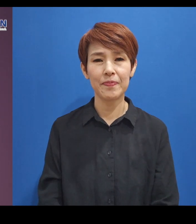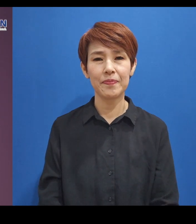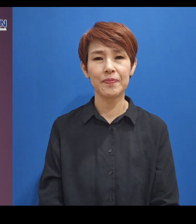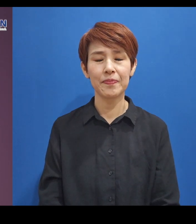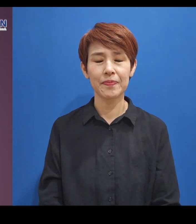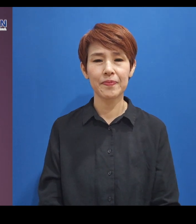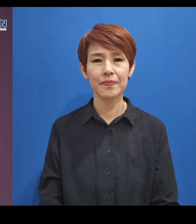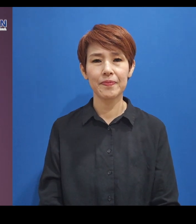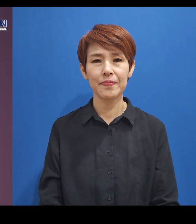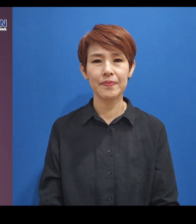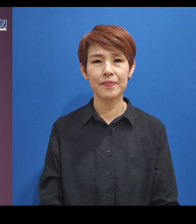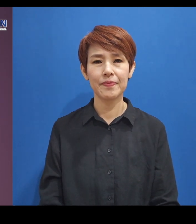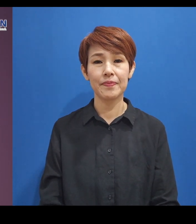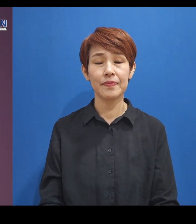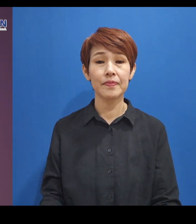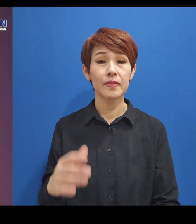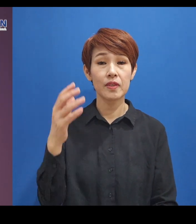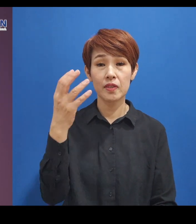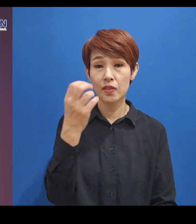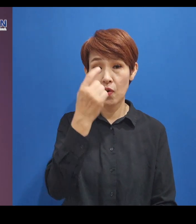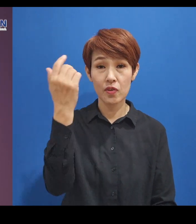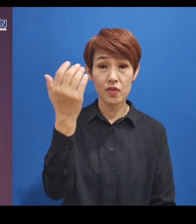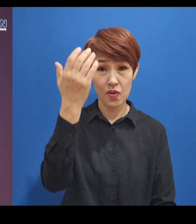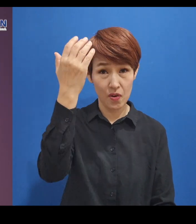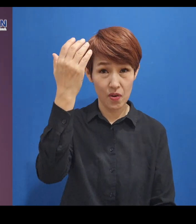그러나 말씀드린 대로 최고의 선생님,